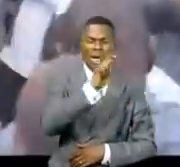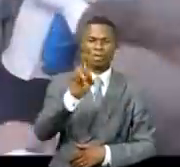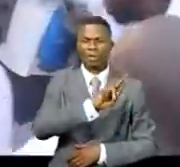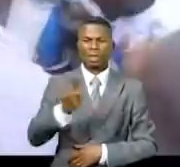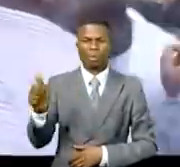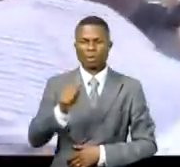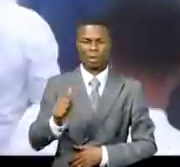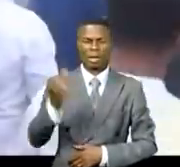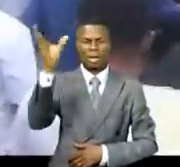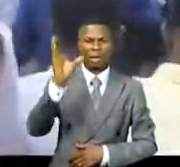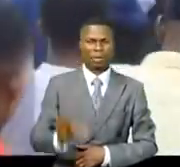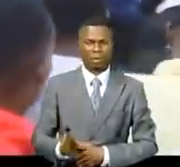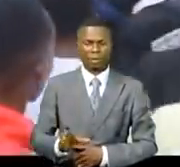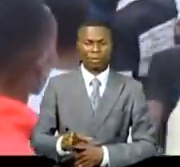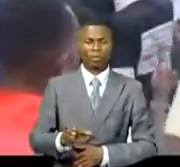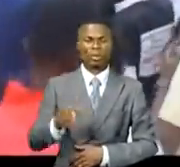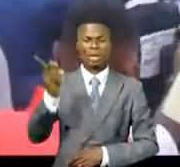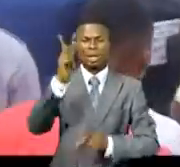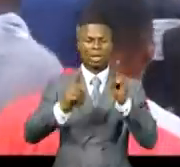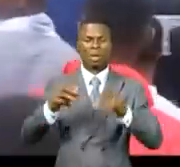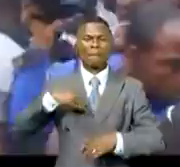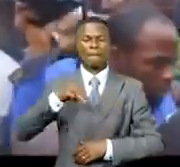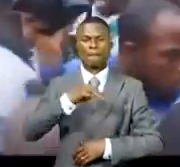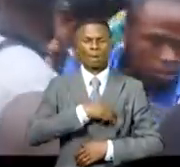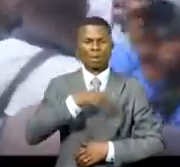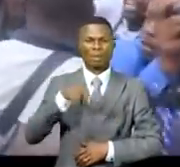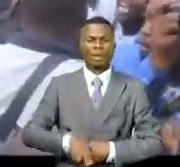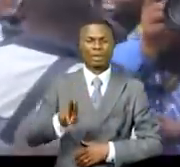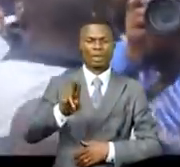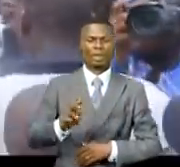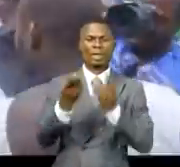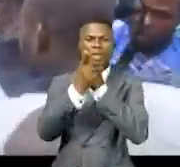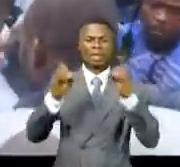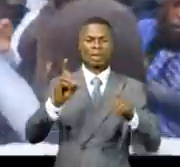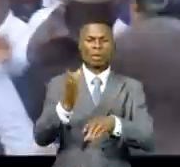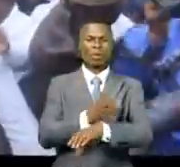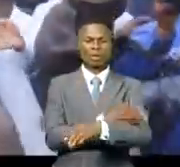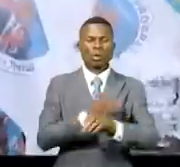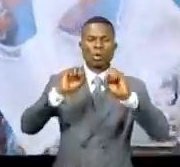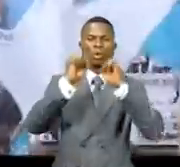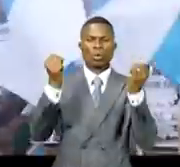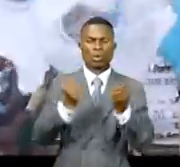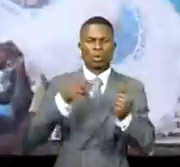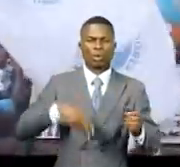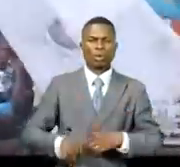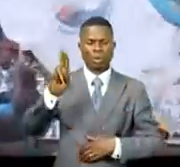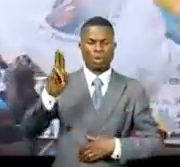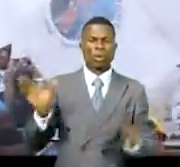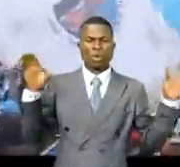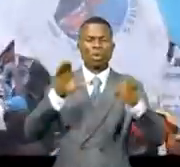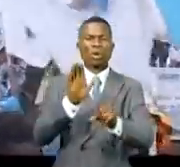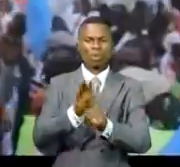le Congo central, les combattants et les sympathisants de l'Union pour la démocratie et le progrès social UDPS se sont mobilisés massivement